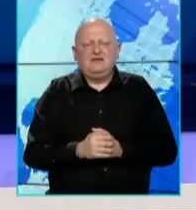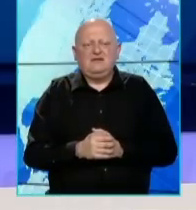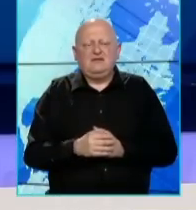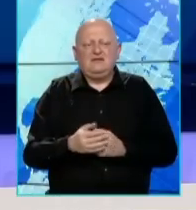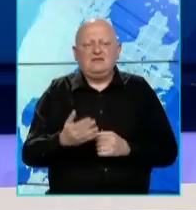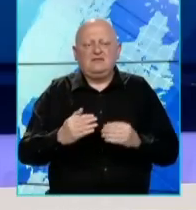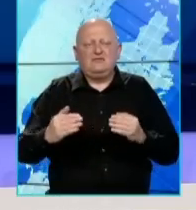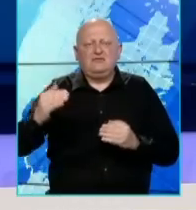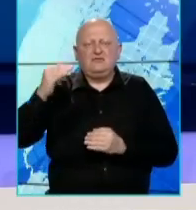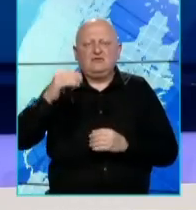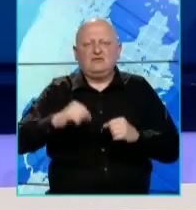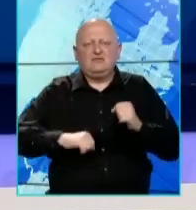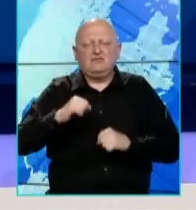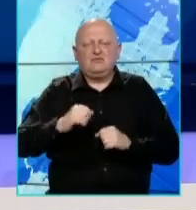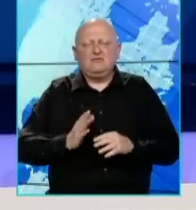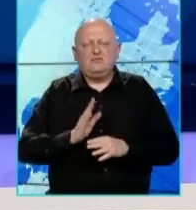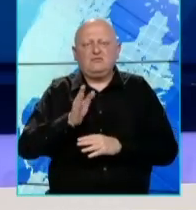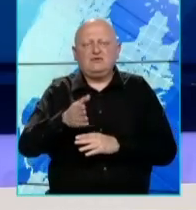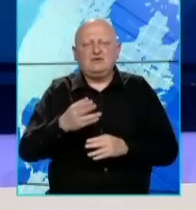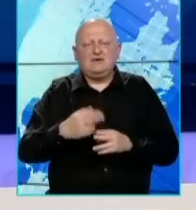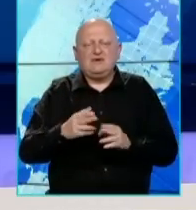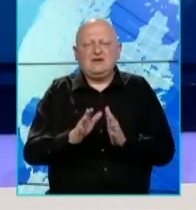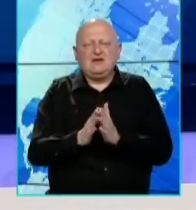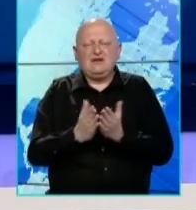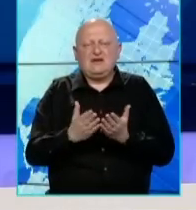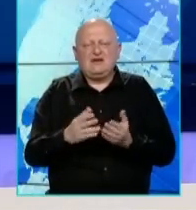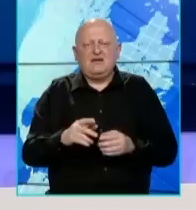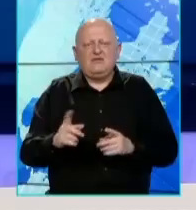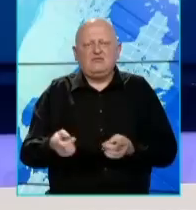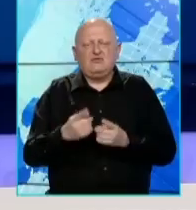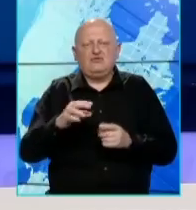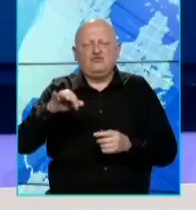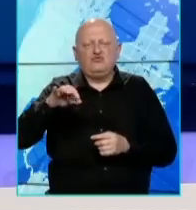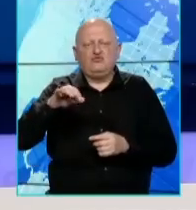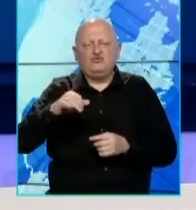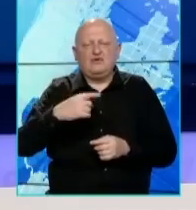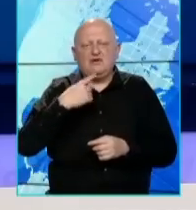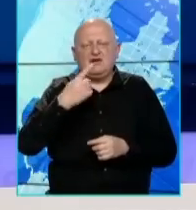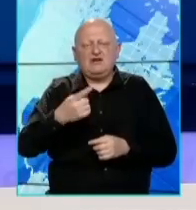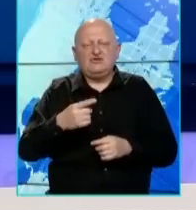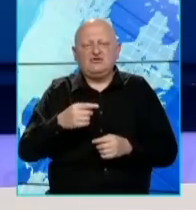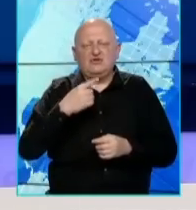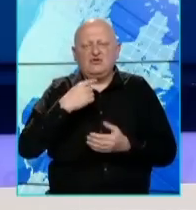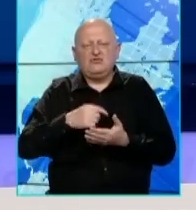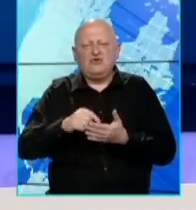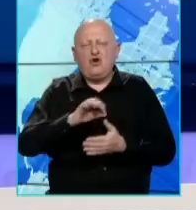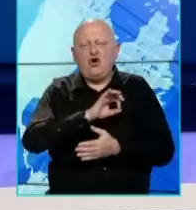Rani rast i razvoj, multidisciplinarni pristup, naziv je knjige čija je promocija održana u Tuzli. Riječ je o dijelu